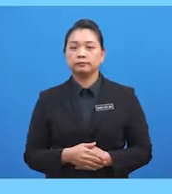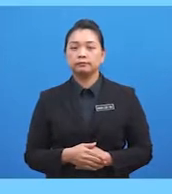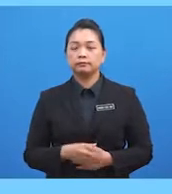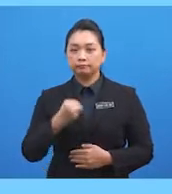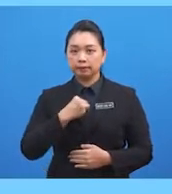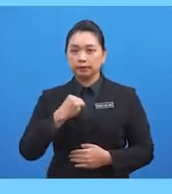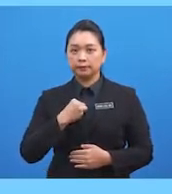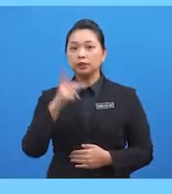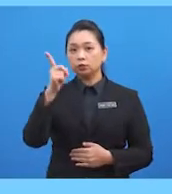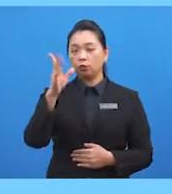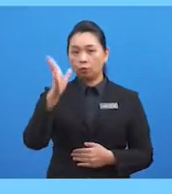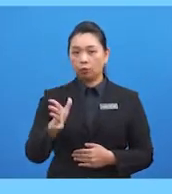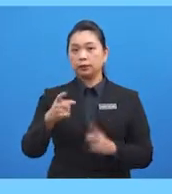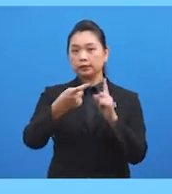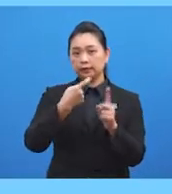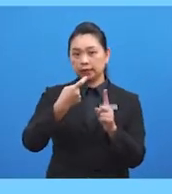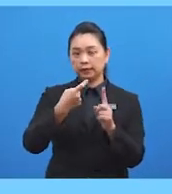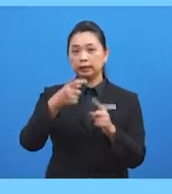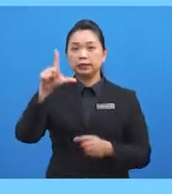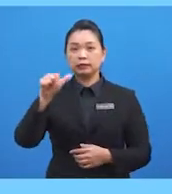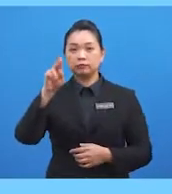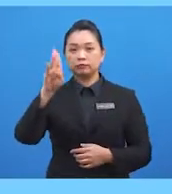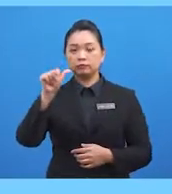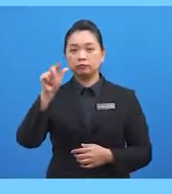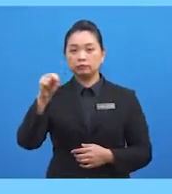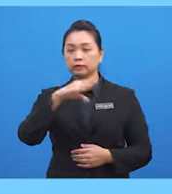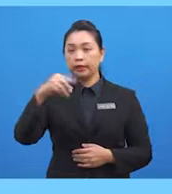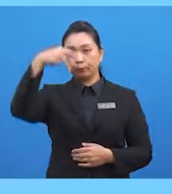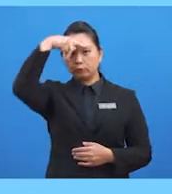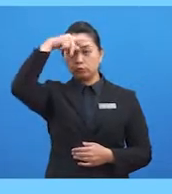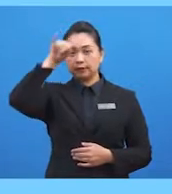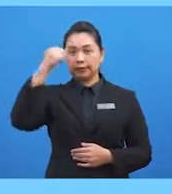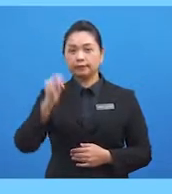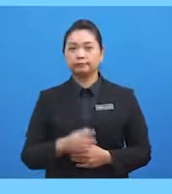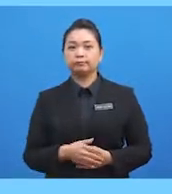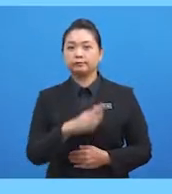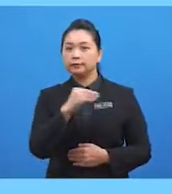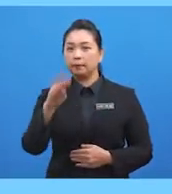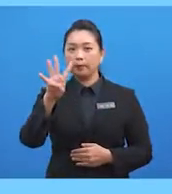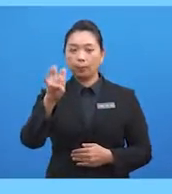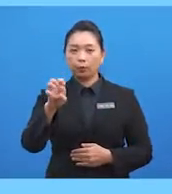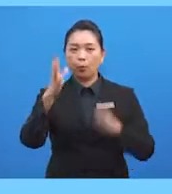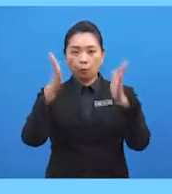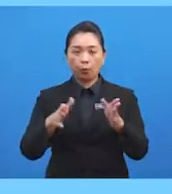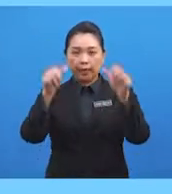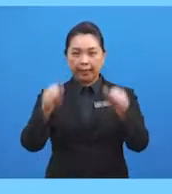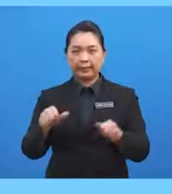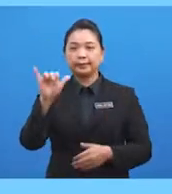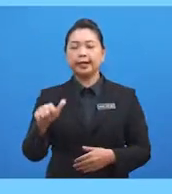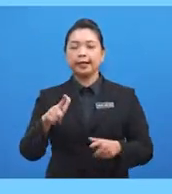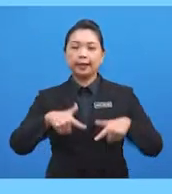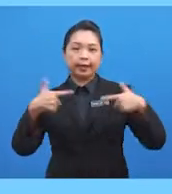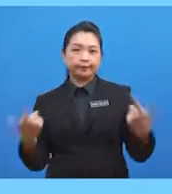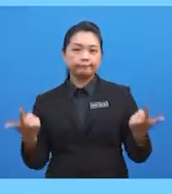masing-masing seorang dari wilayah Persekutuan Labuan dan Putrajaya dan 40 orang ahli yang